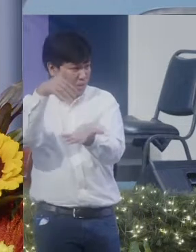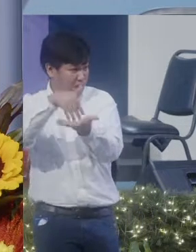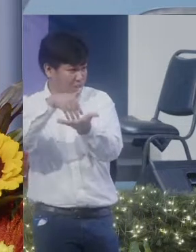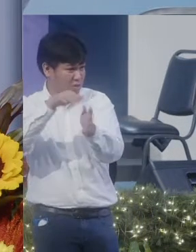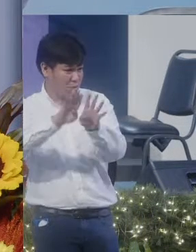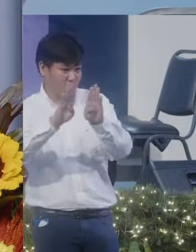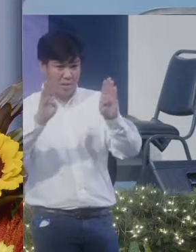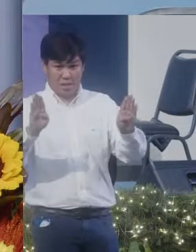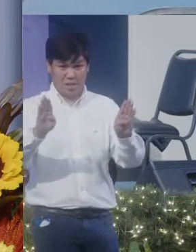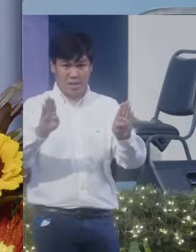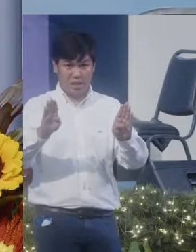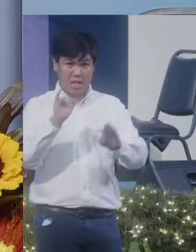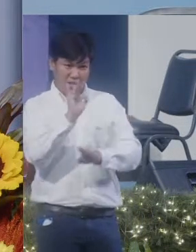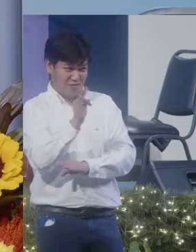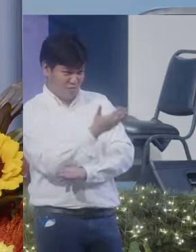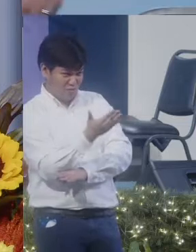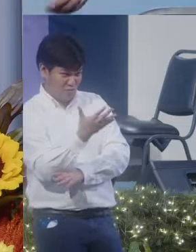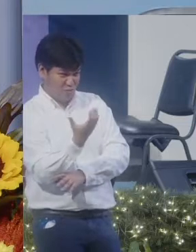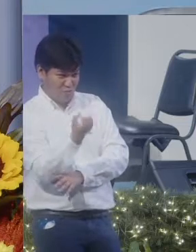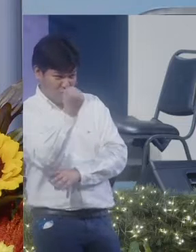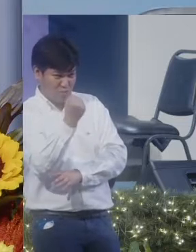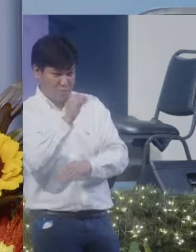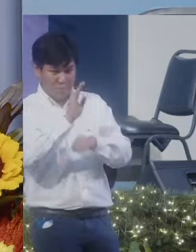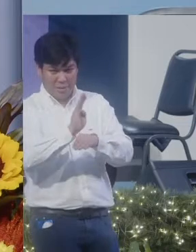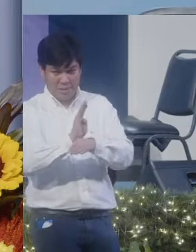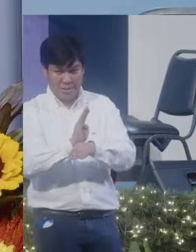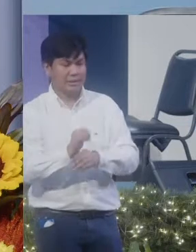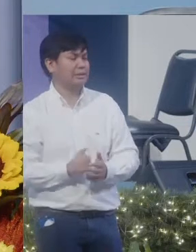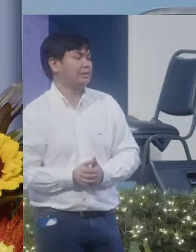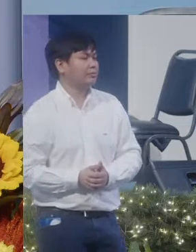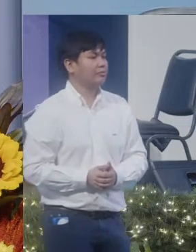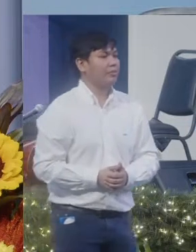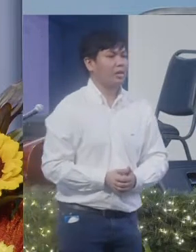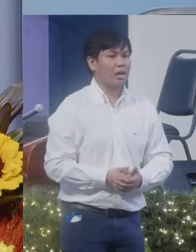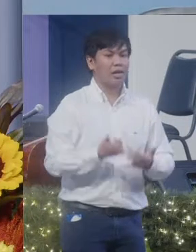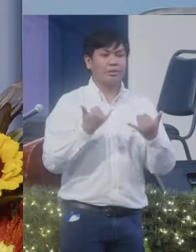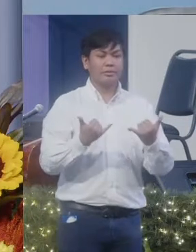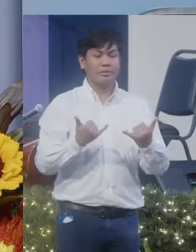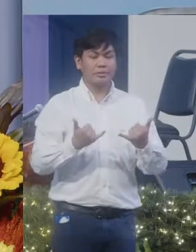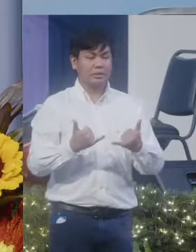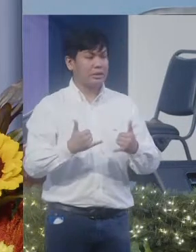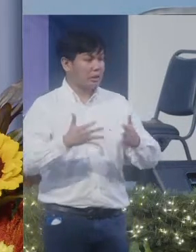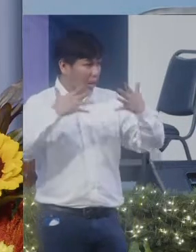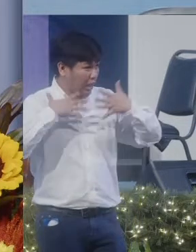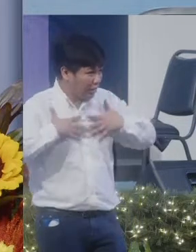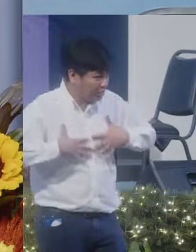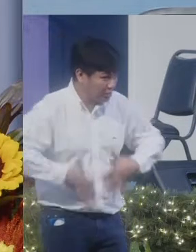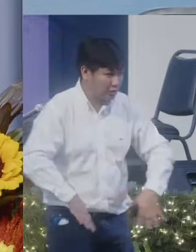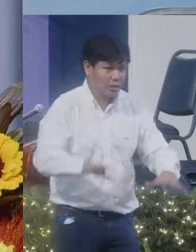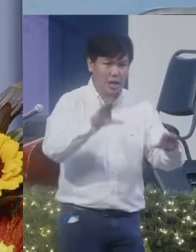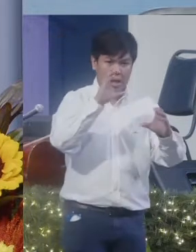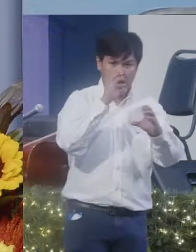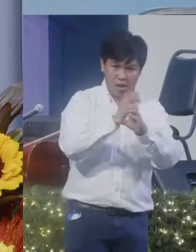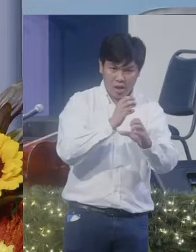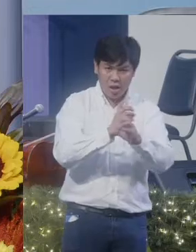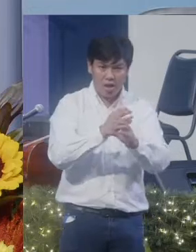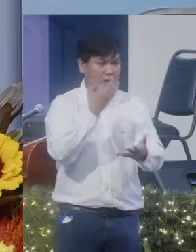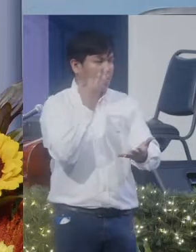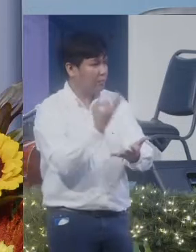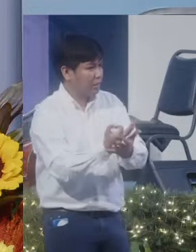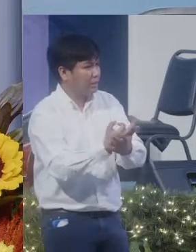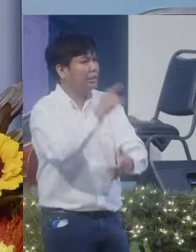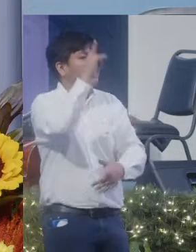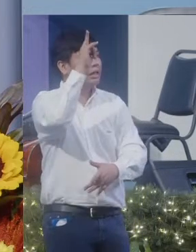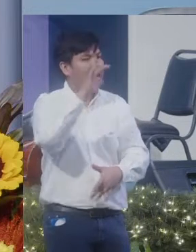po ang may-ari ng negosyo ngayon. Ang ating mga gamit at ari-arian, maaari niyang gamitin. At kapag